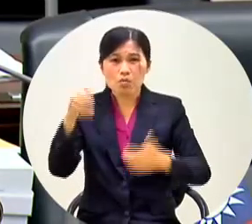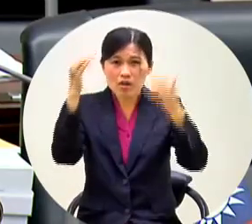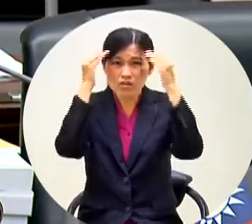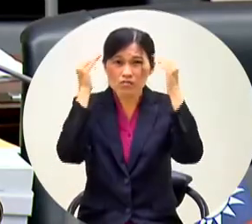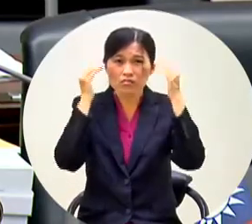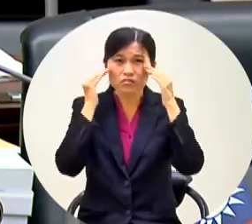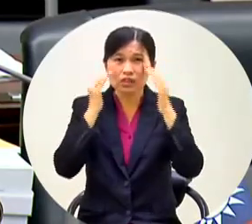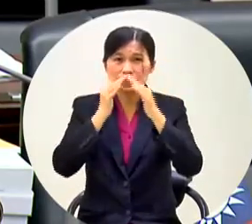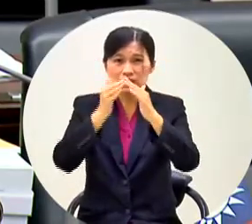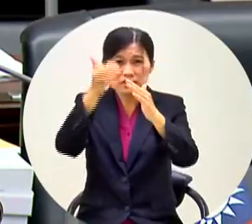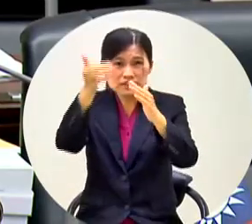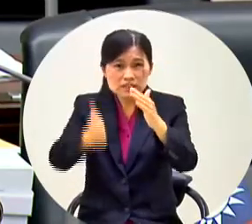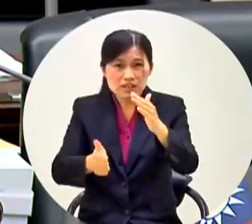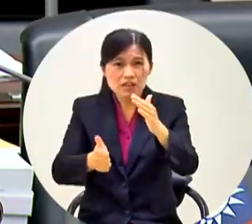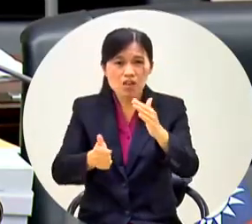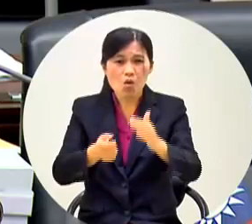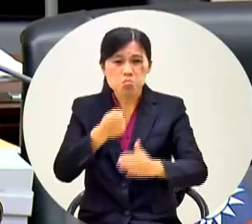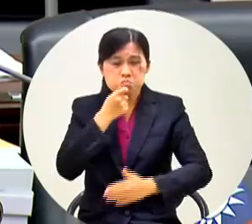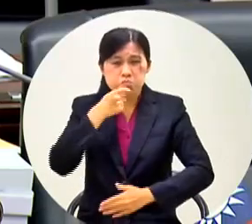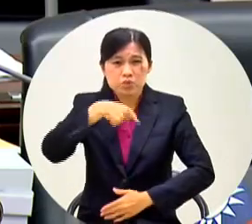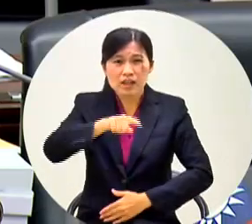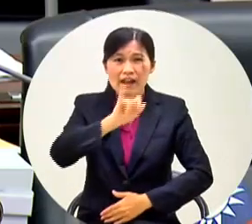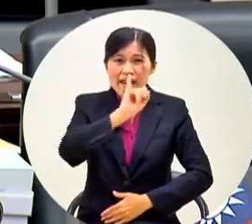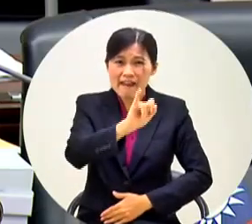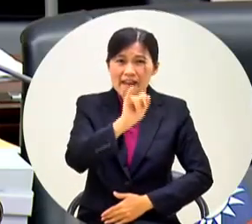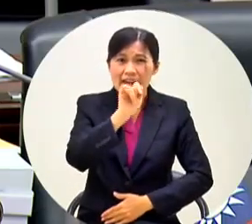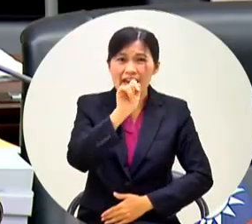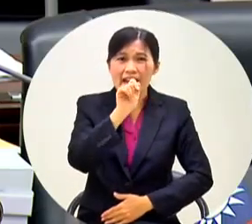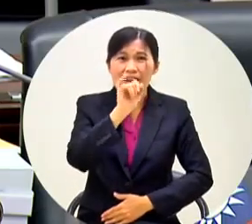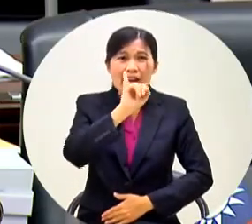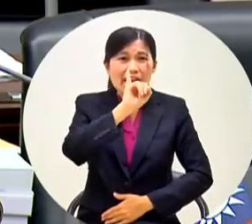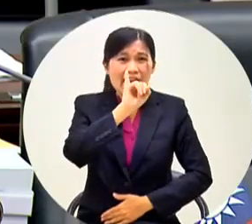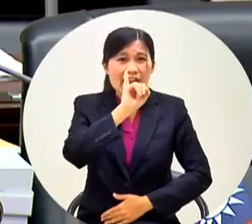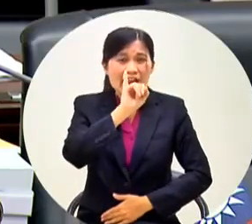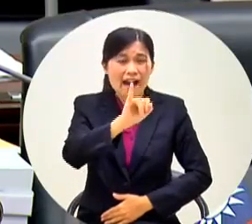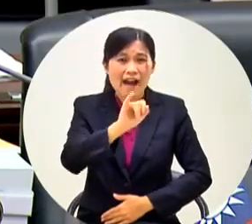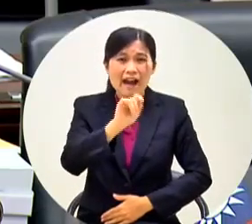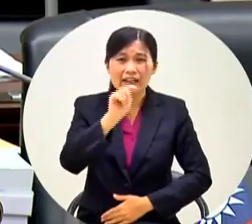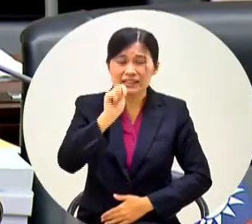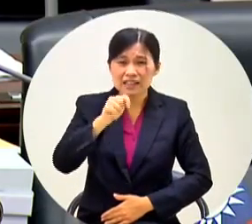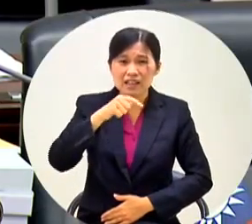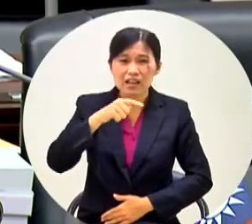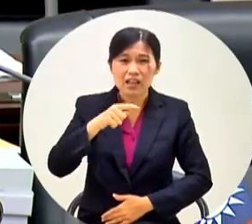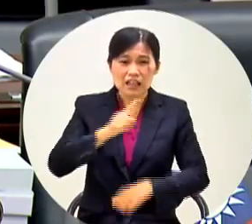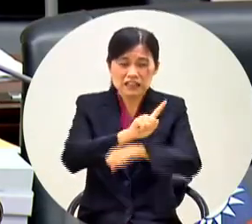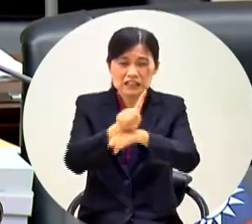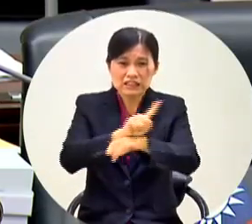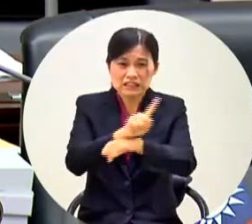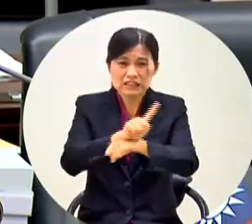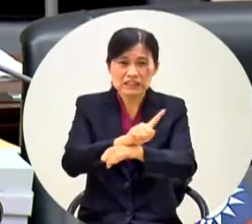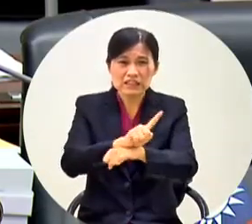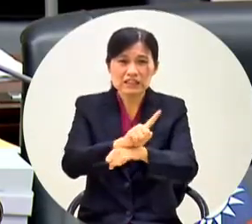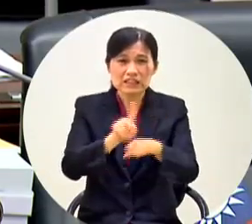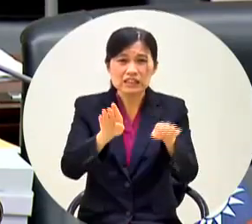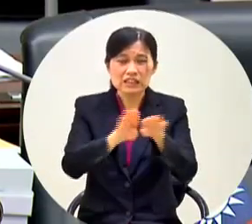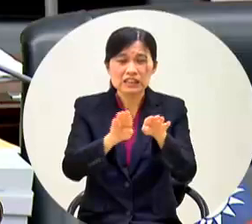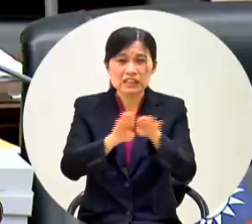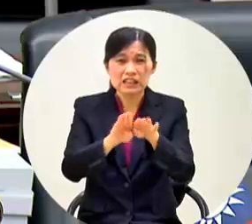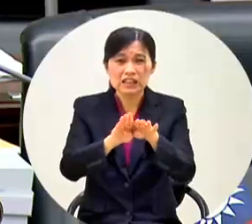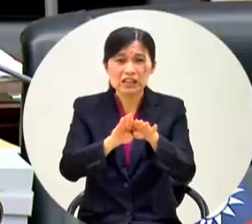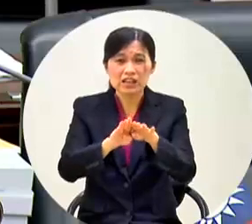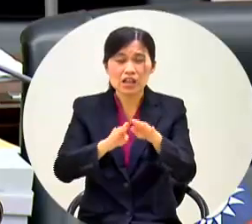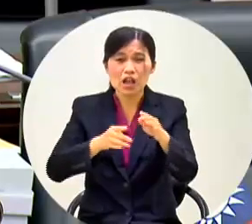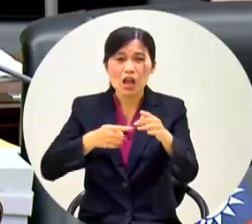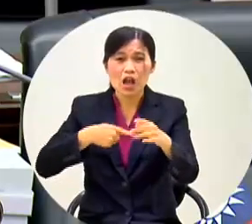一个小时休假去讨论他要不要去美国，他 他不愿意用一个小时